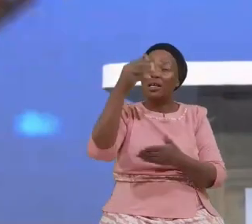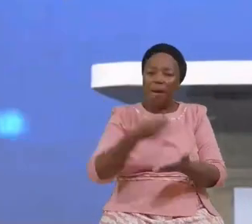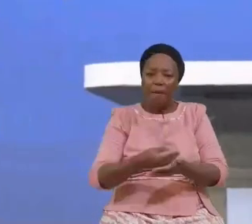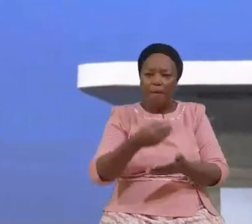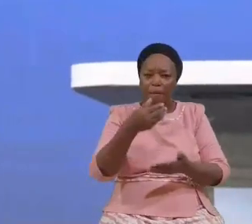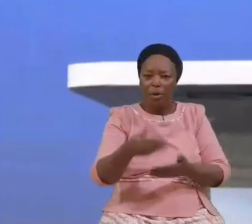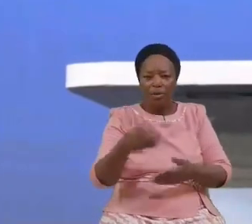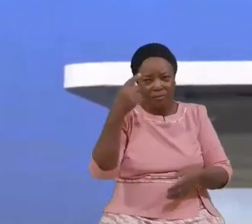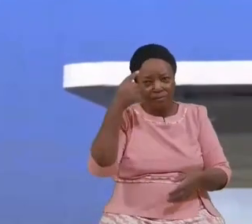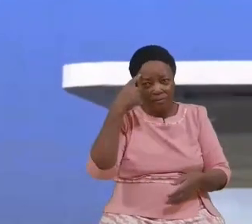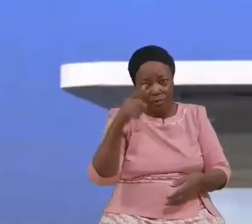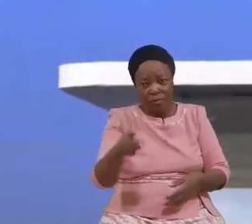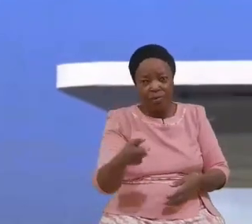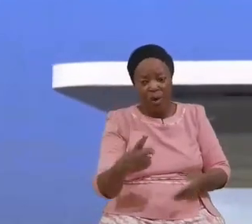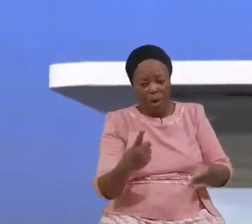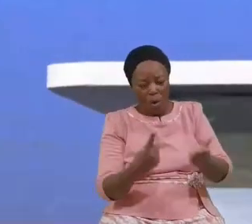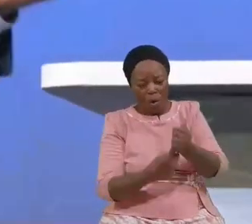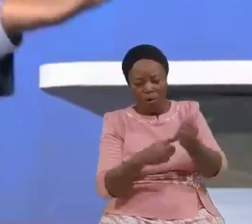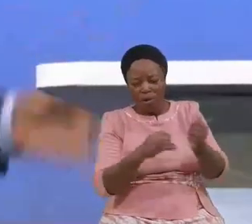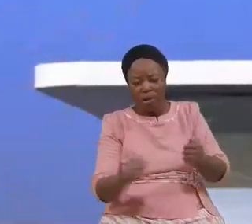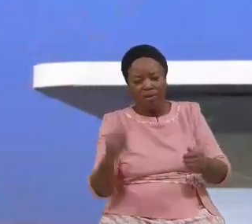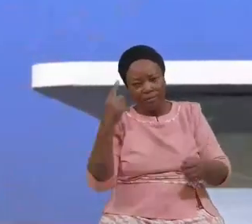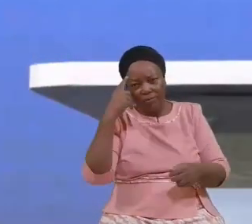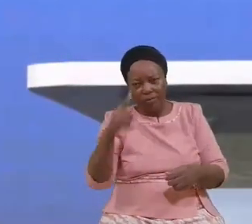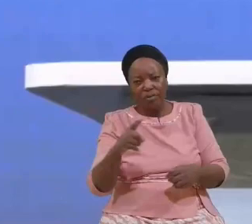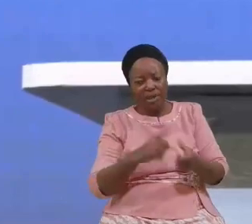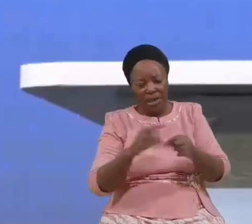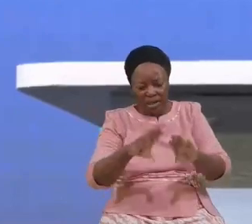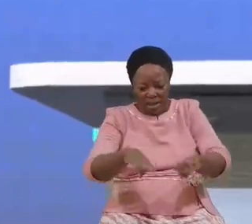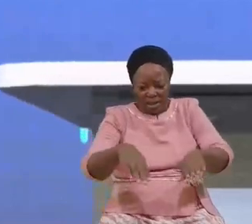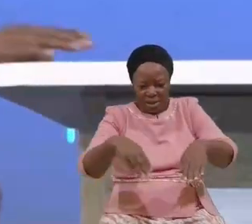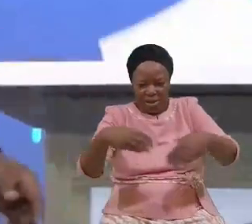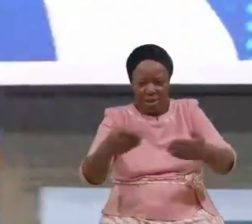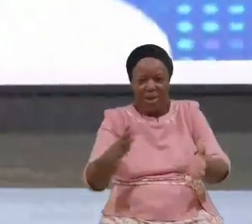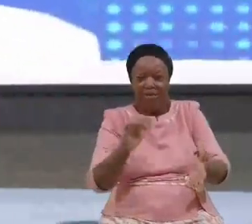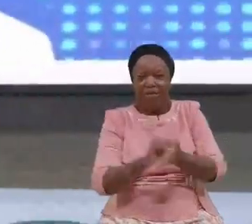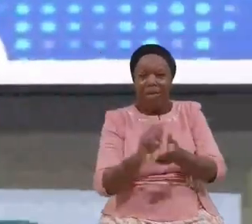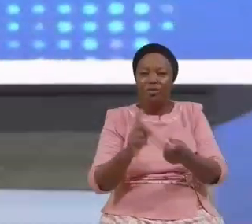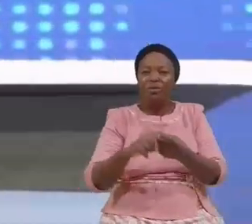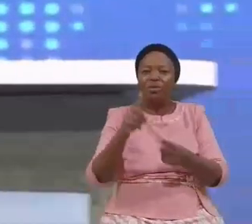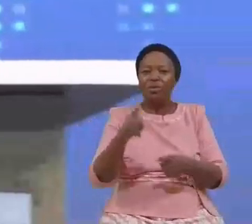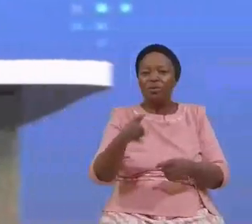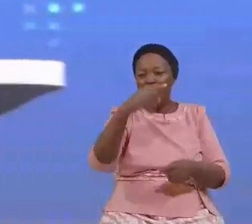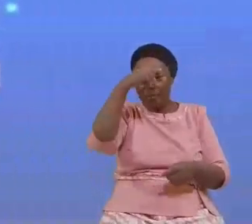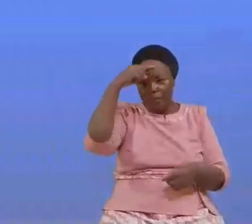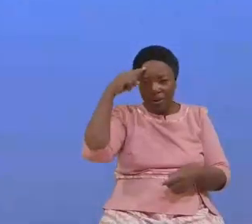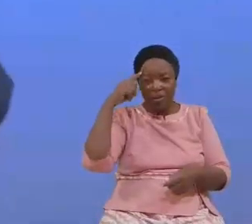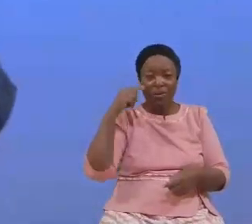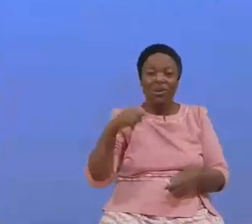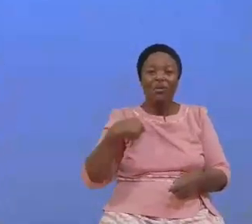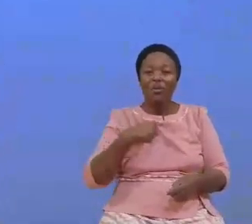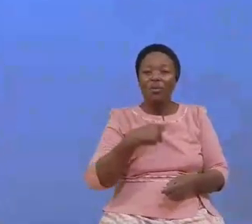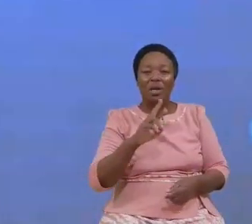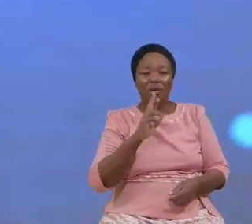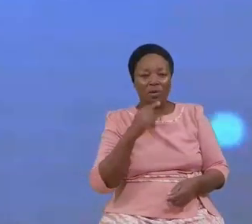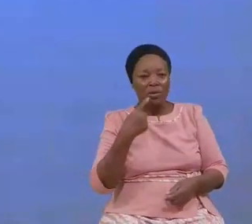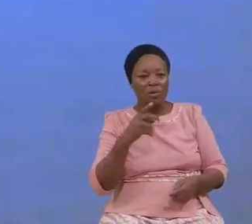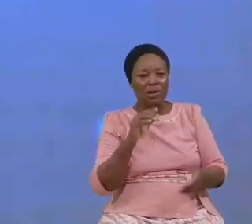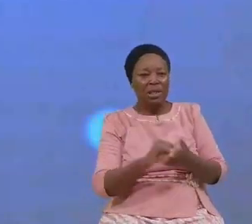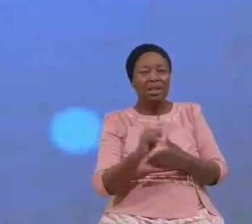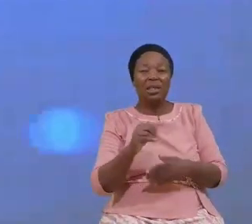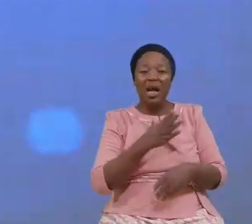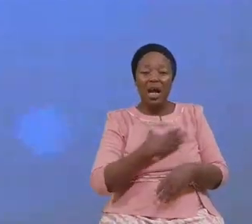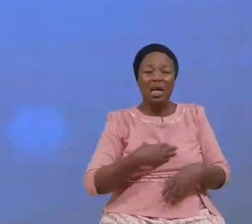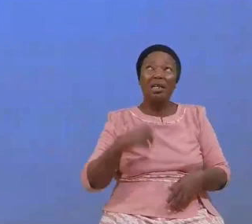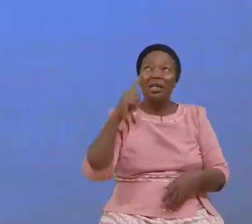toi qu'il tient pour toi et te le donne parce qu'on nous dit parce qu'il a porté